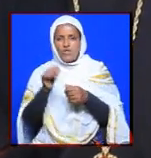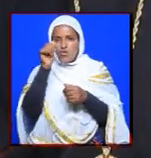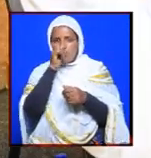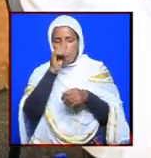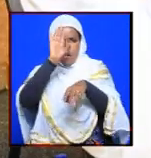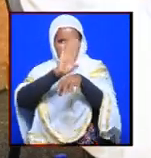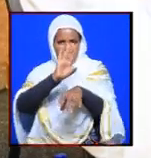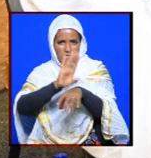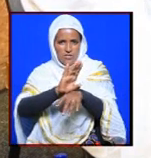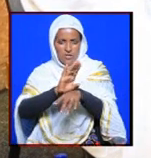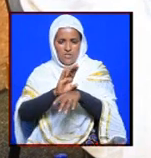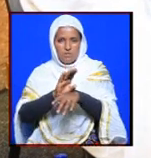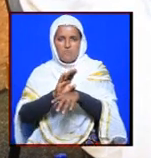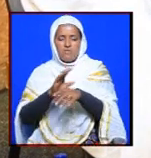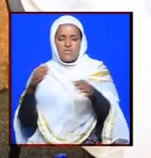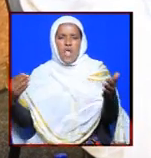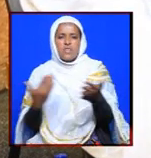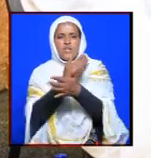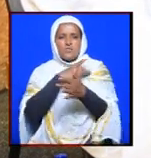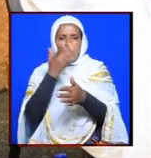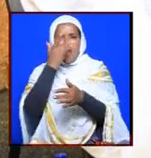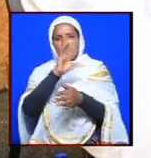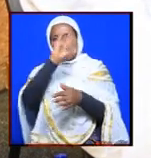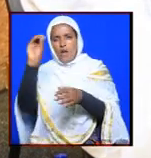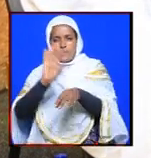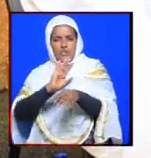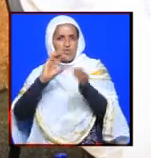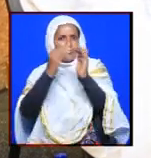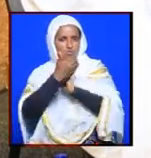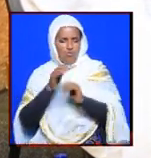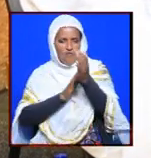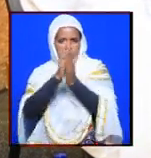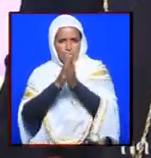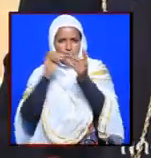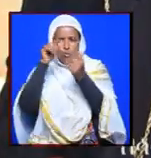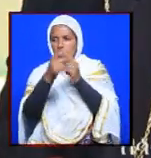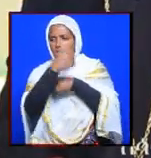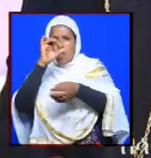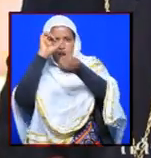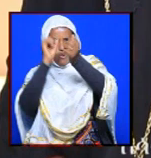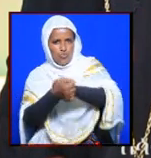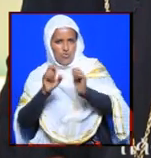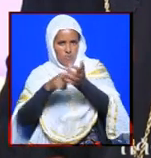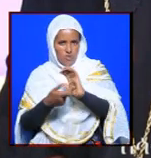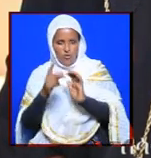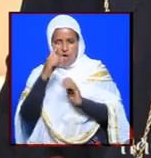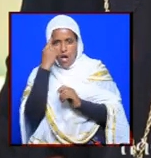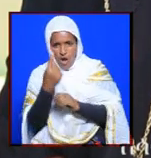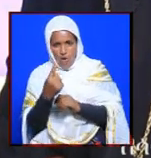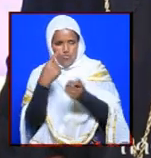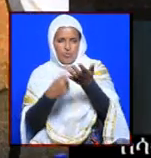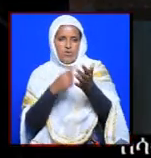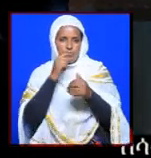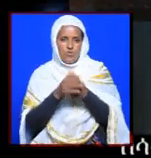የኢትዮጵያ ቤተ ክርስቲያን ሳትታደስ የአፍሪካ ቤተ ክርስቲያን ልትሆን ነው፣ ፍላጎታቸውን ወደ ሌላ ገልብጠውት ማለት ነው። እና